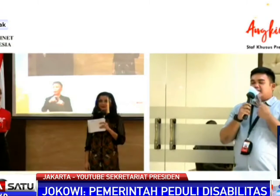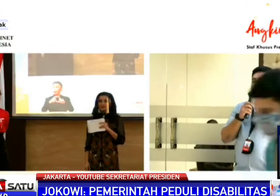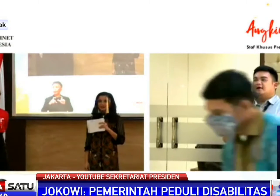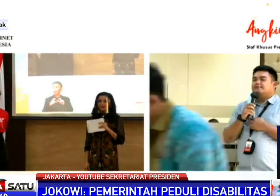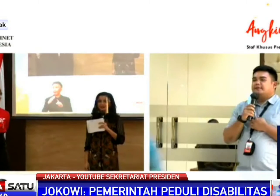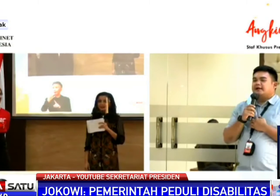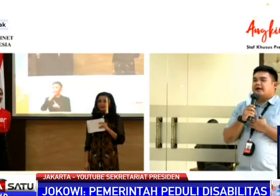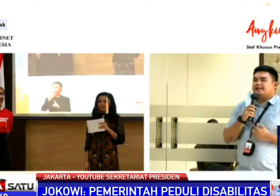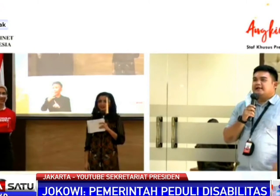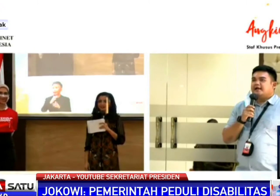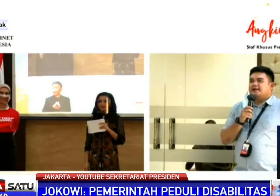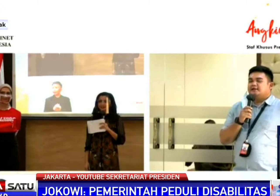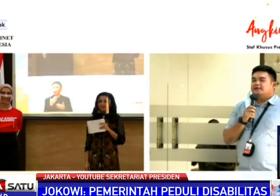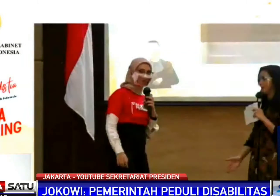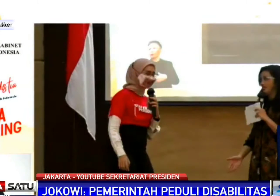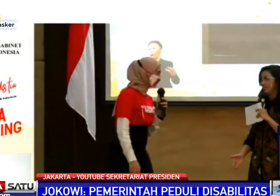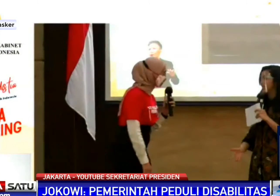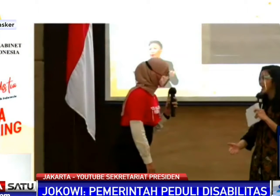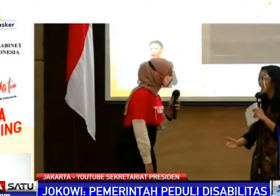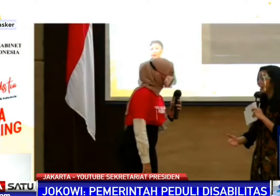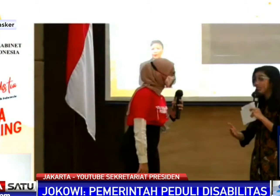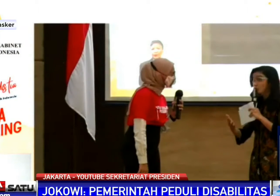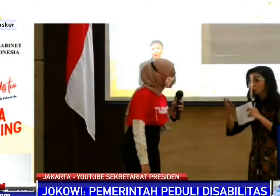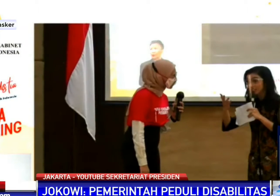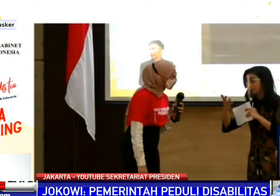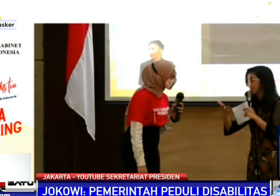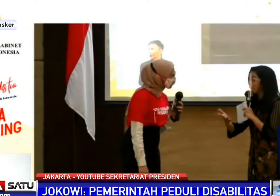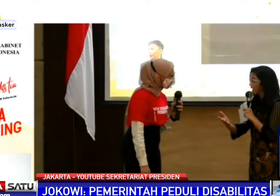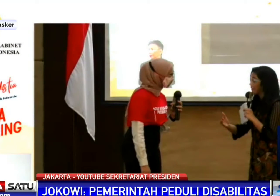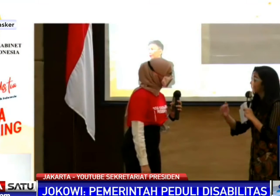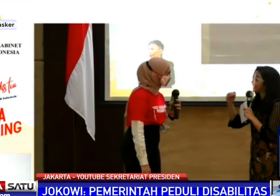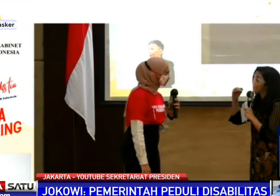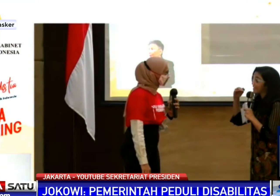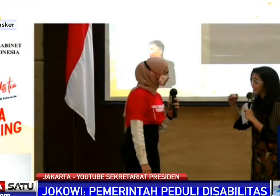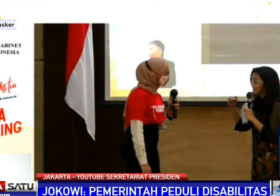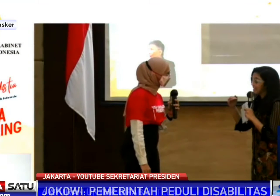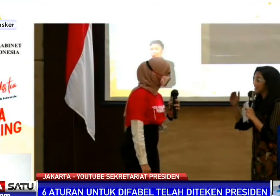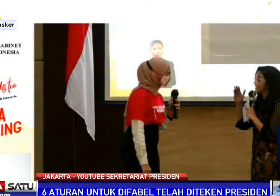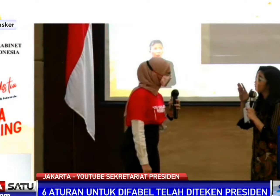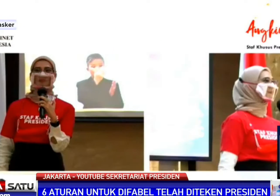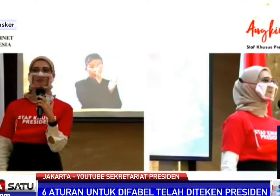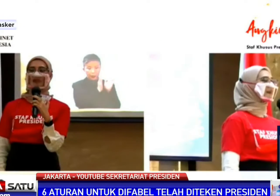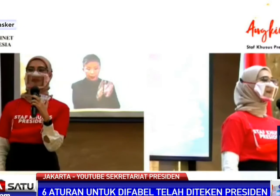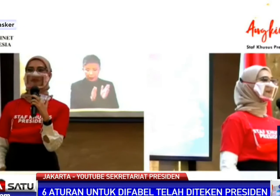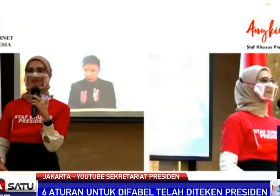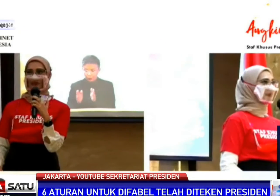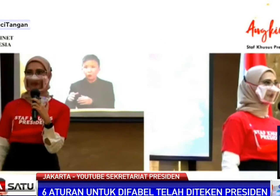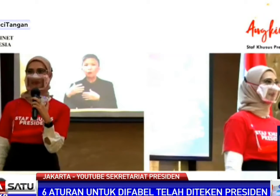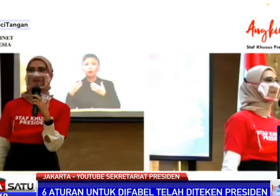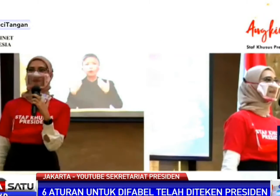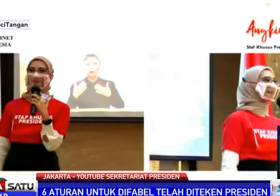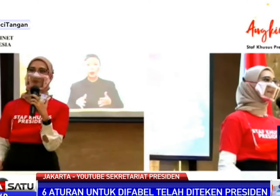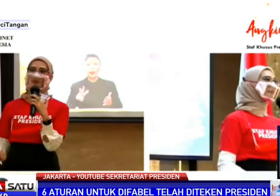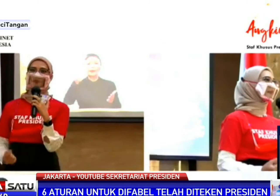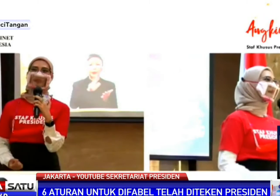yang layak bagi peserta didik penyandang disabilitas hingga proses peradilan. Selain itu, 2 peraturan presiden juga telah